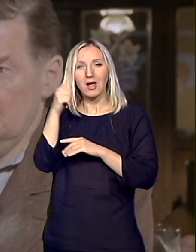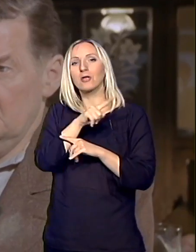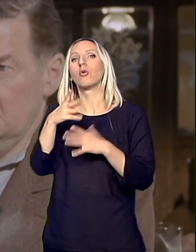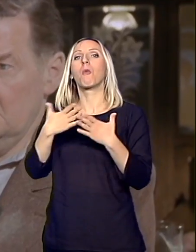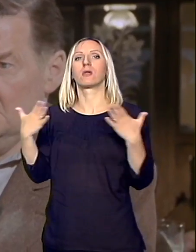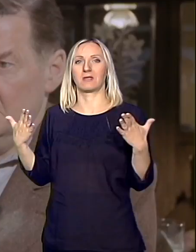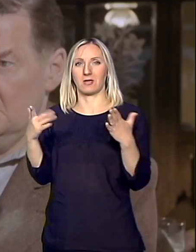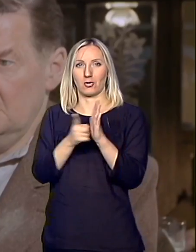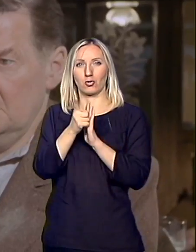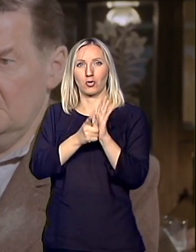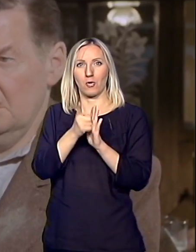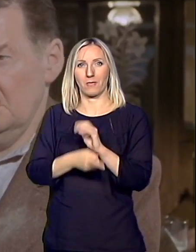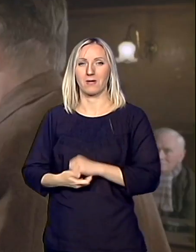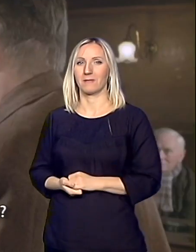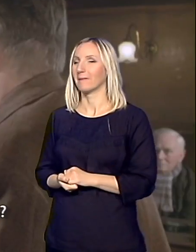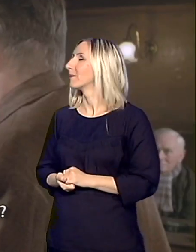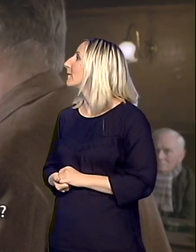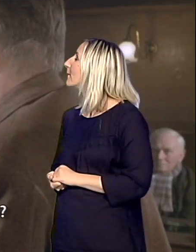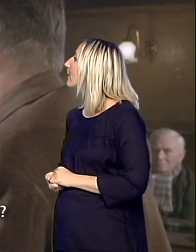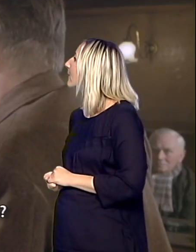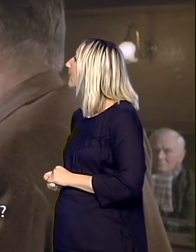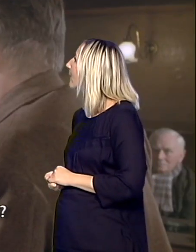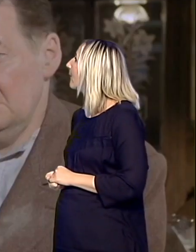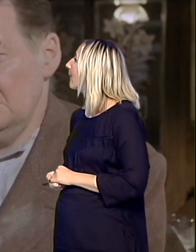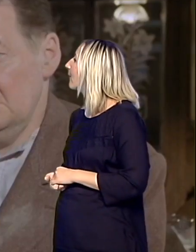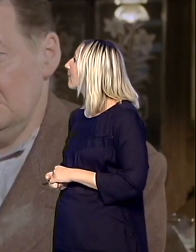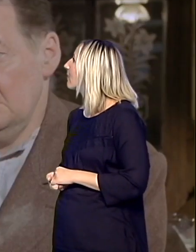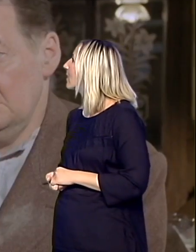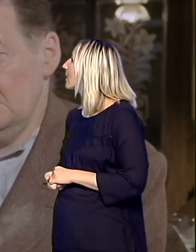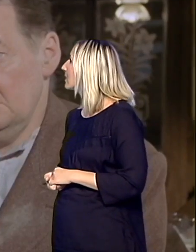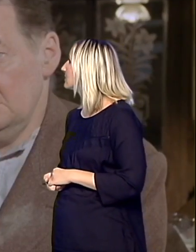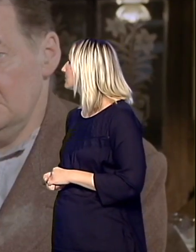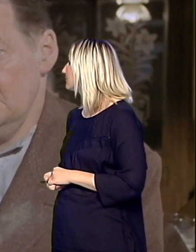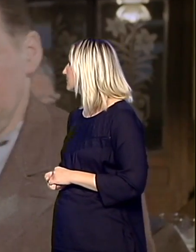What are you going to do, huh? He's going to tie a knot in it.